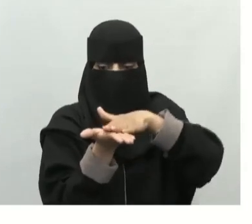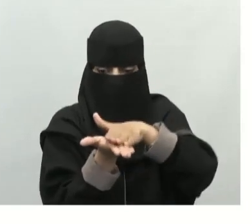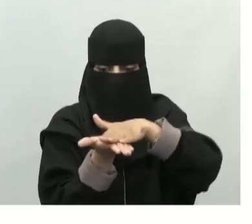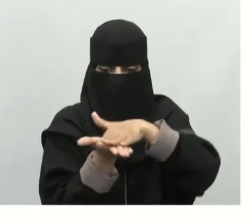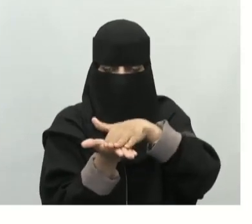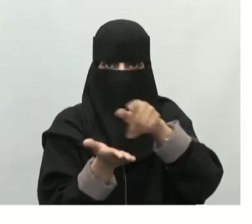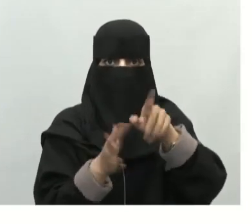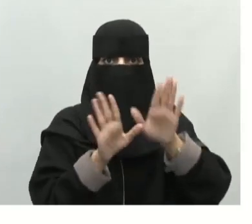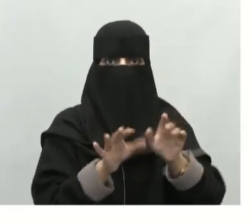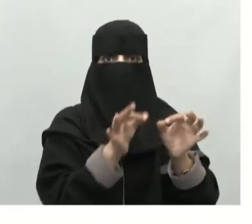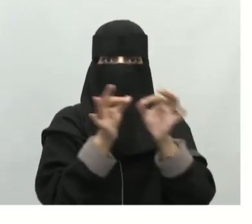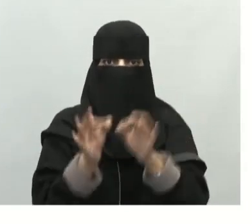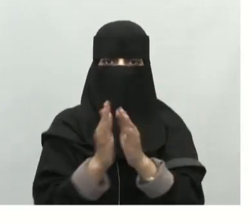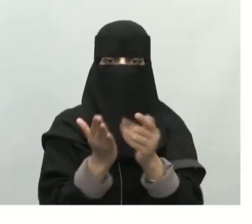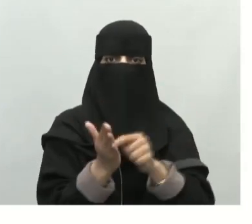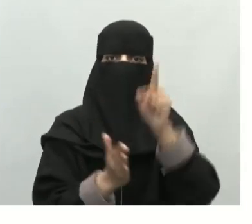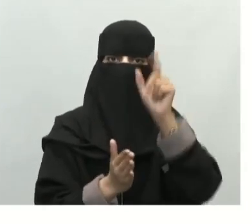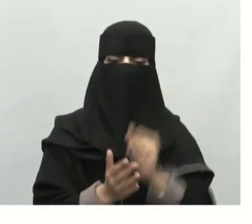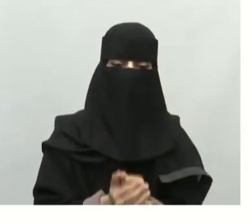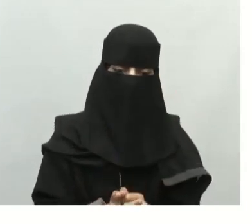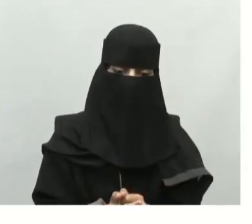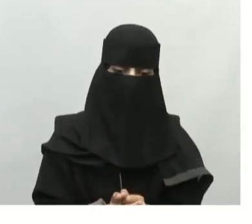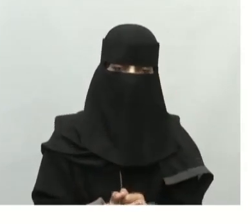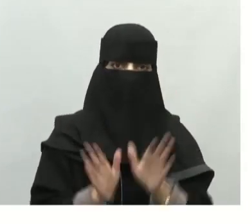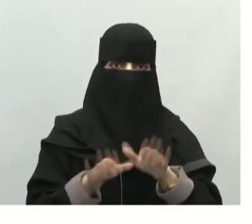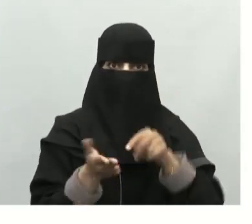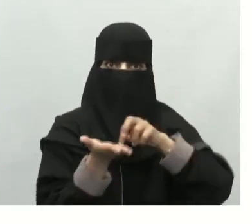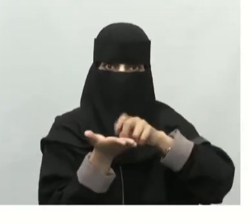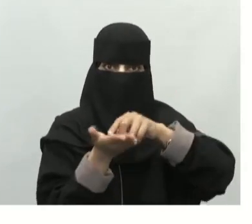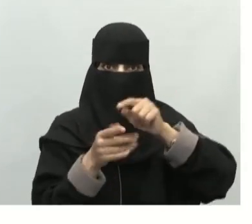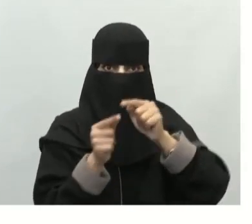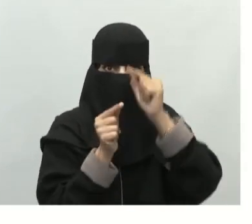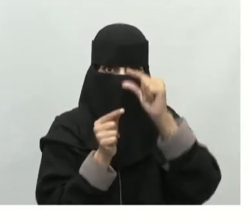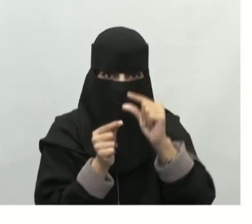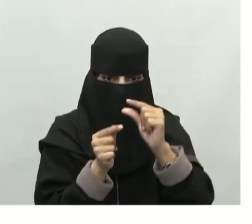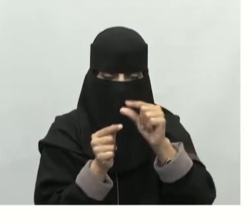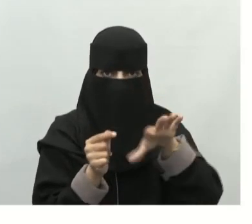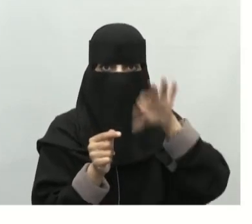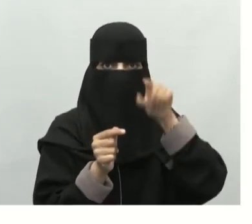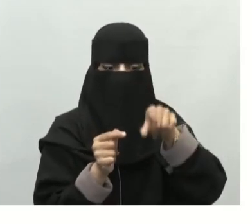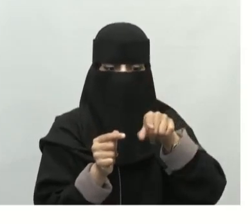ذلك في القران الكريم لها ارجل قصيره ما